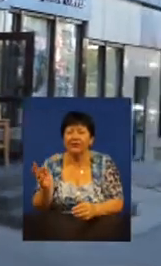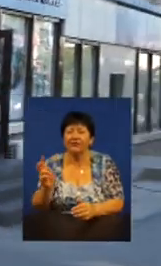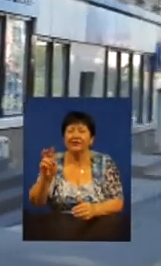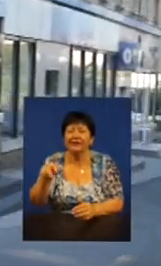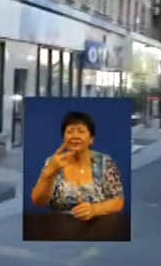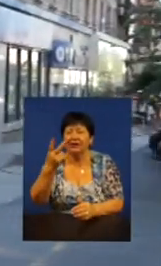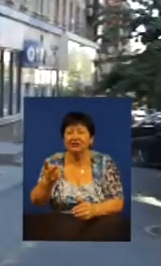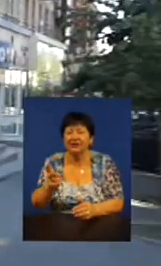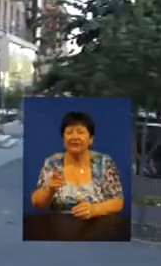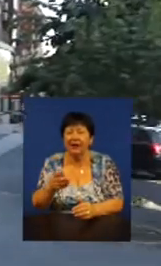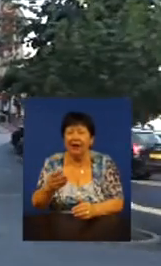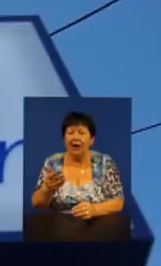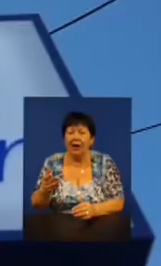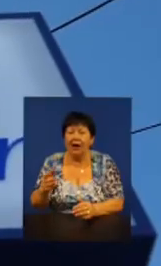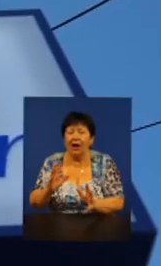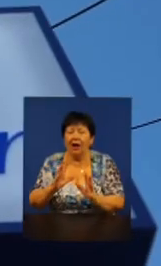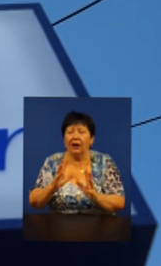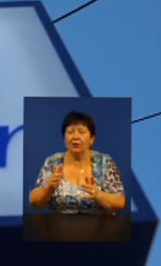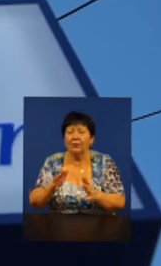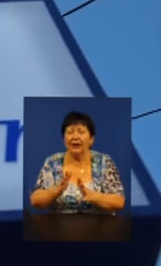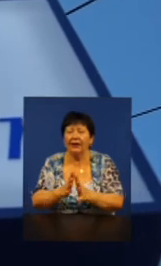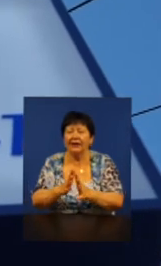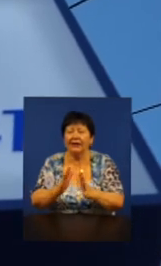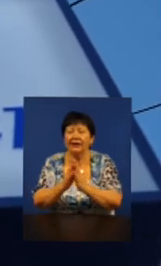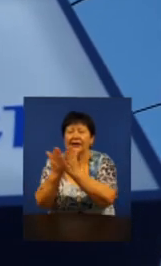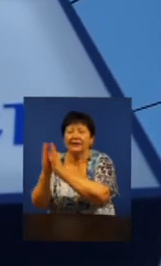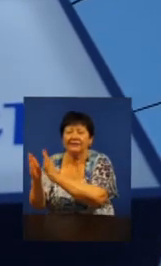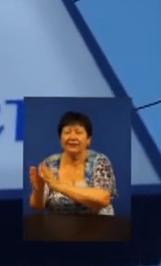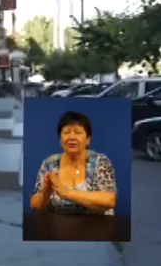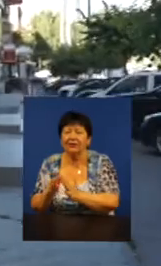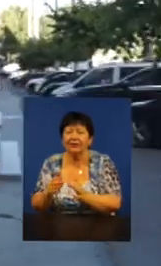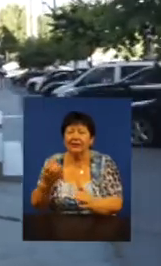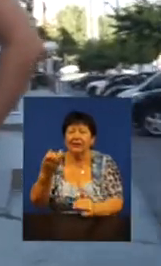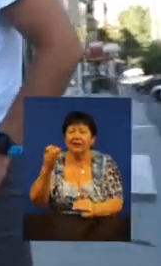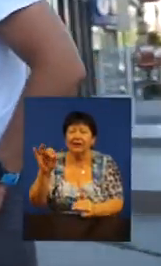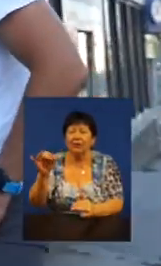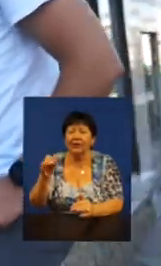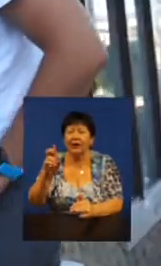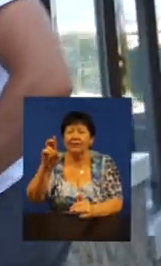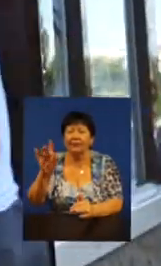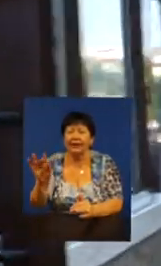această lume a cărților, ghidați de fondatorul librăriei Bestseller Ion Bargan.